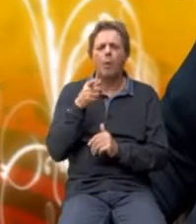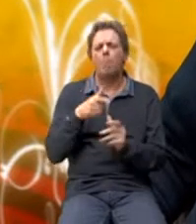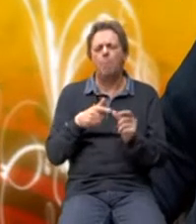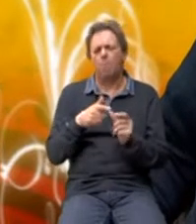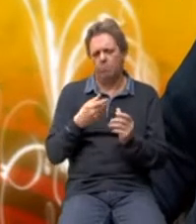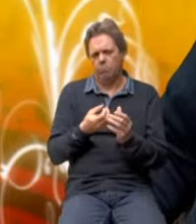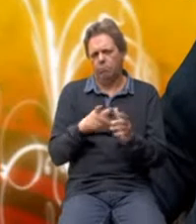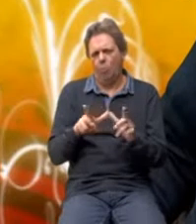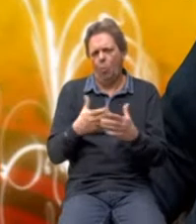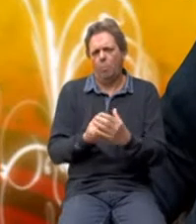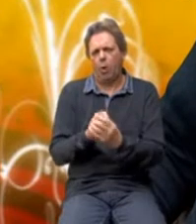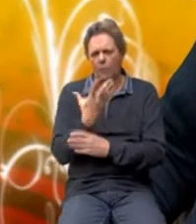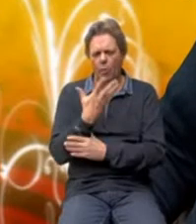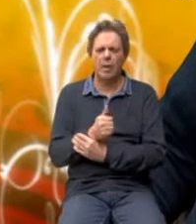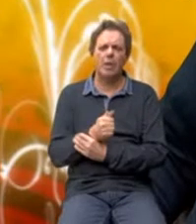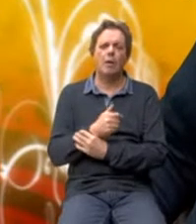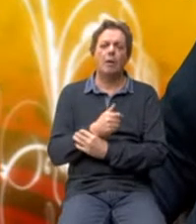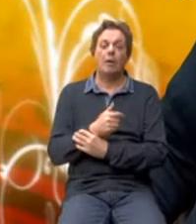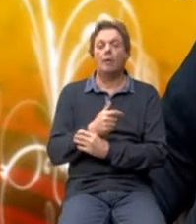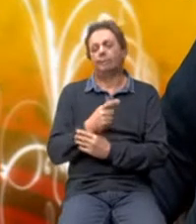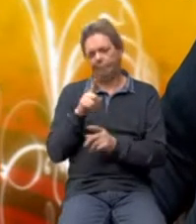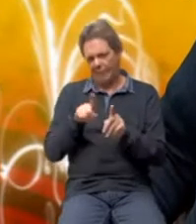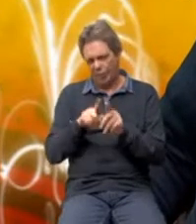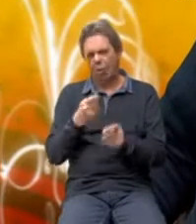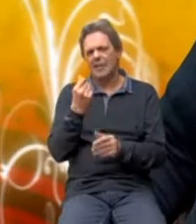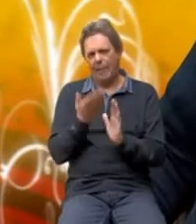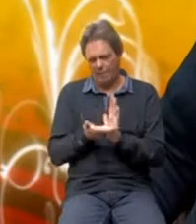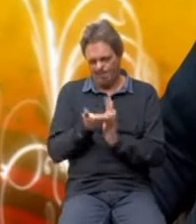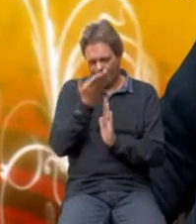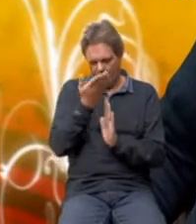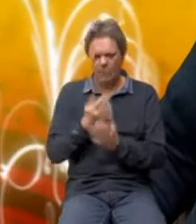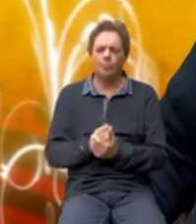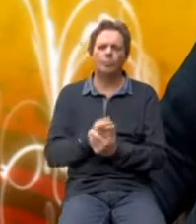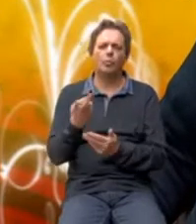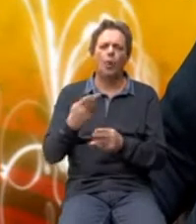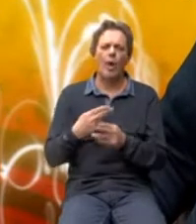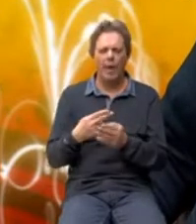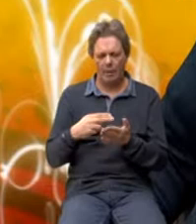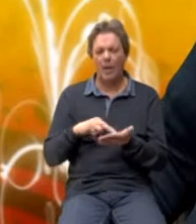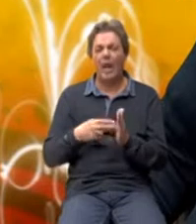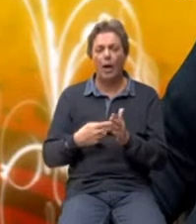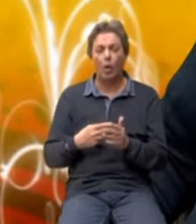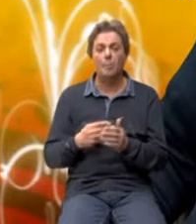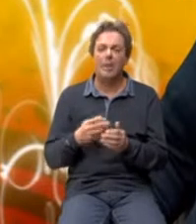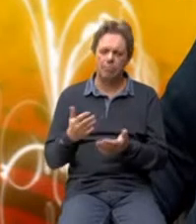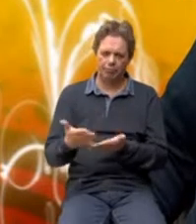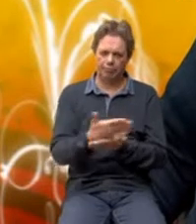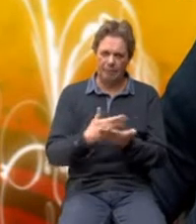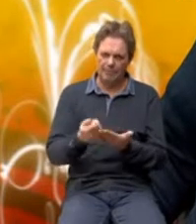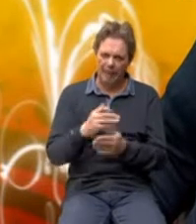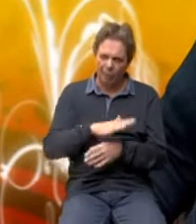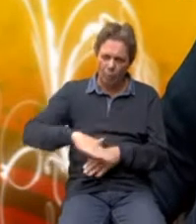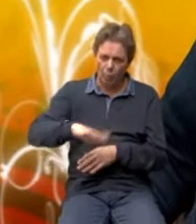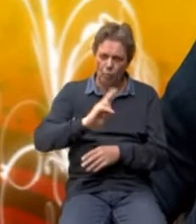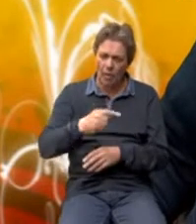proizvodnji. Rastuća je po cijenama. To je ekonomski vrlo isplativo područje, ali